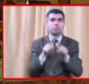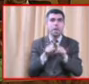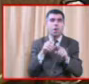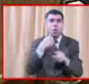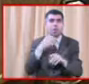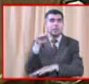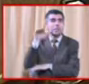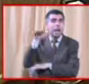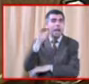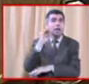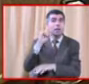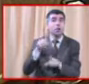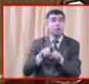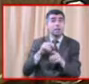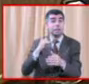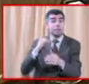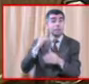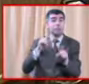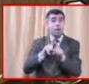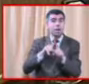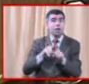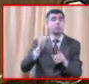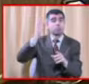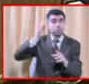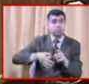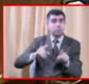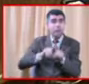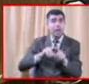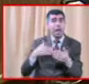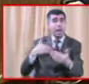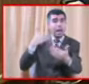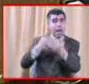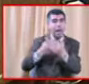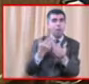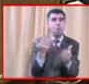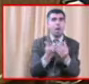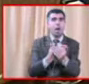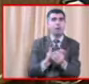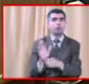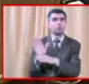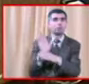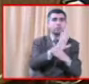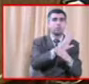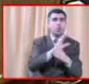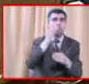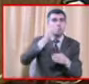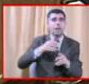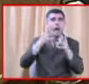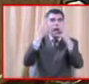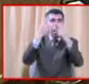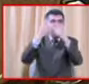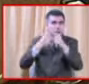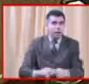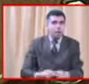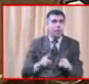تنغير نالت حصتها وغادي تجي في اخر الحصه نعطيك نعطيك الارقام ديال المعطيات ديال الناس